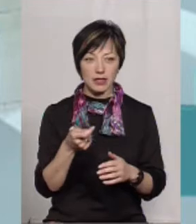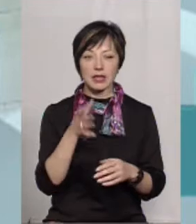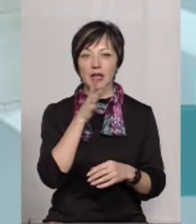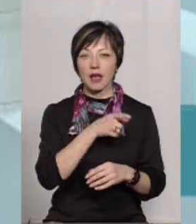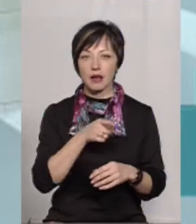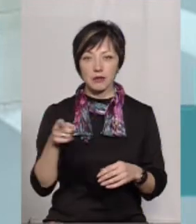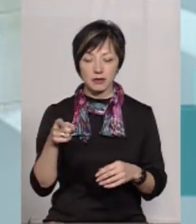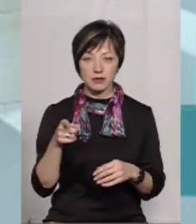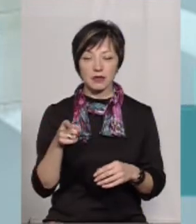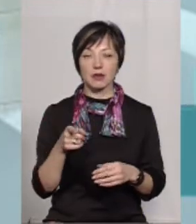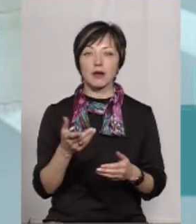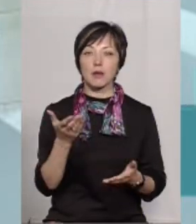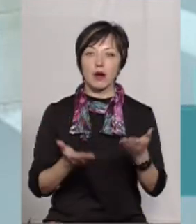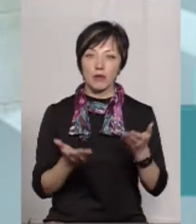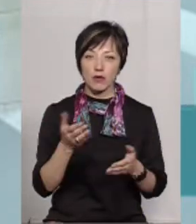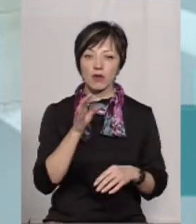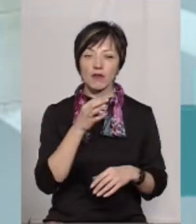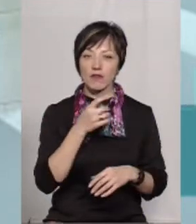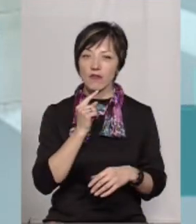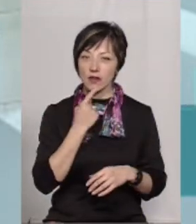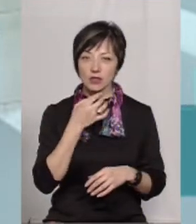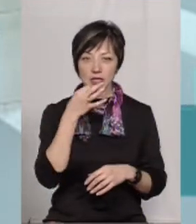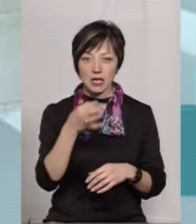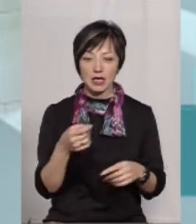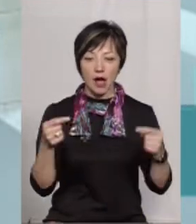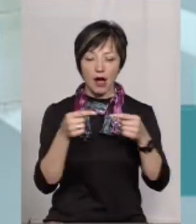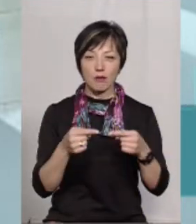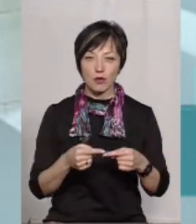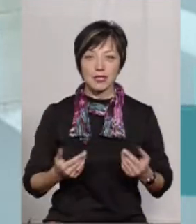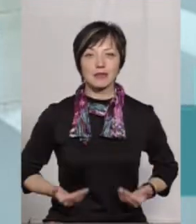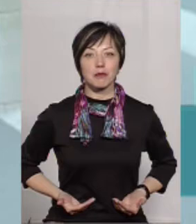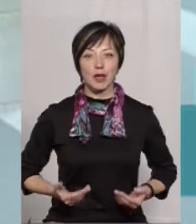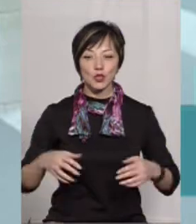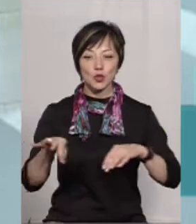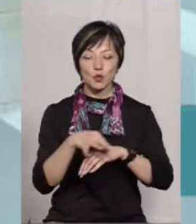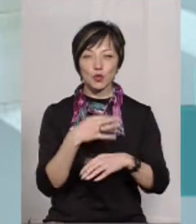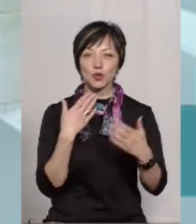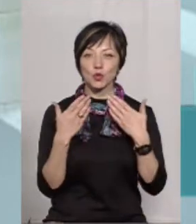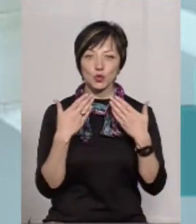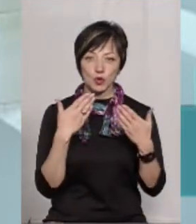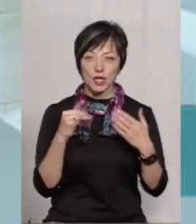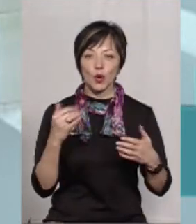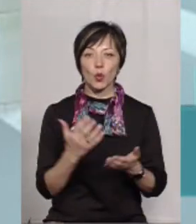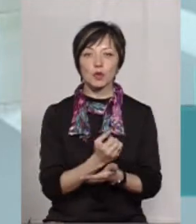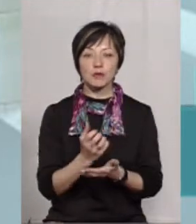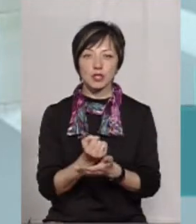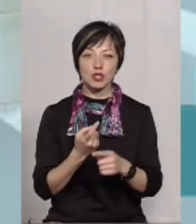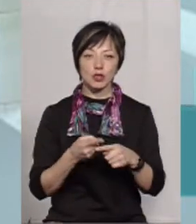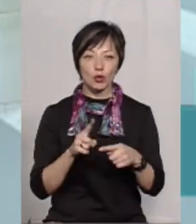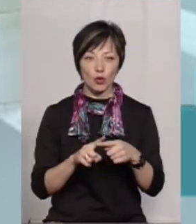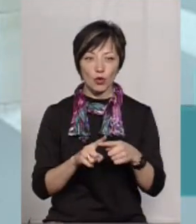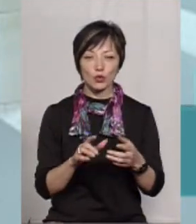який термін часу, мабуть, важко спрогнозувати гармонію сімейно-шлюбних стосунків і успішність